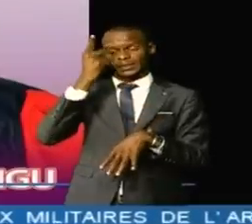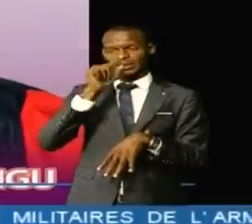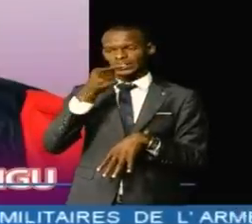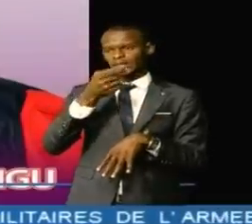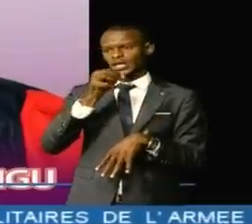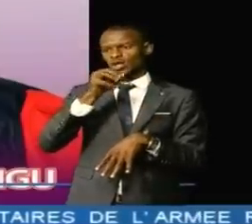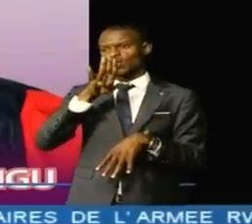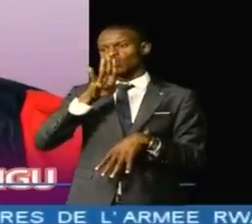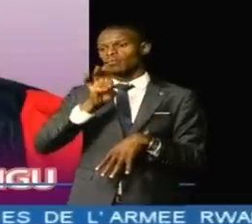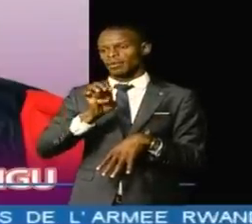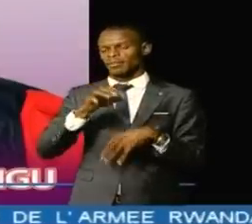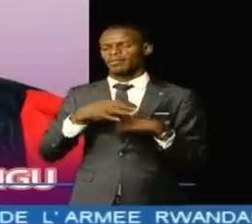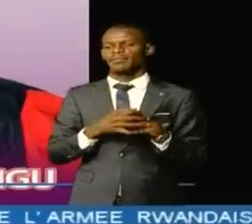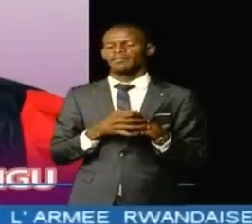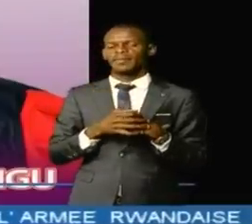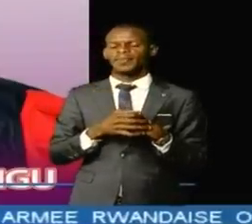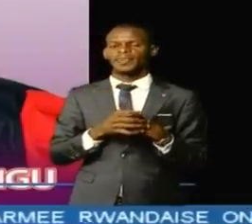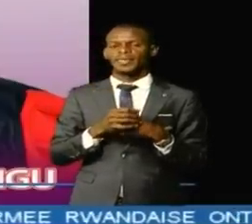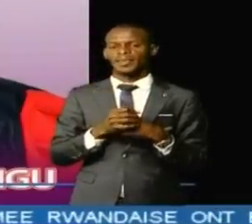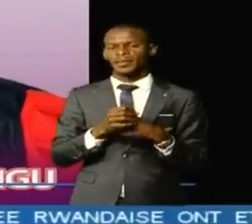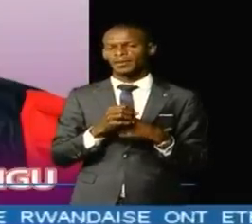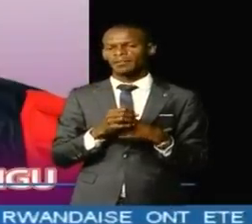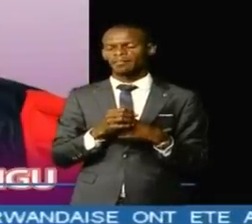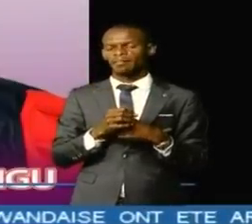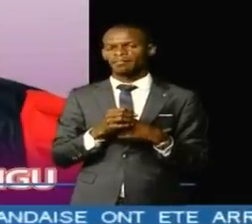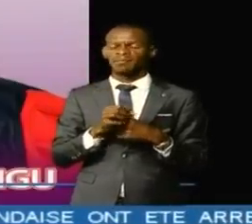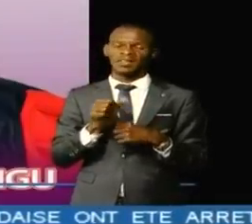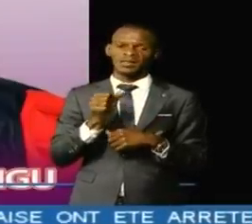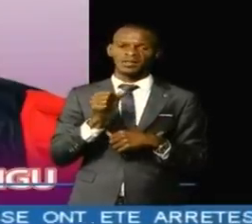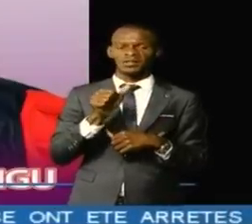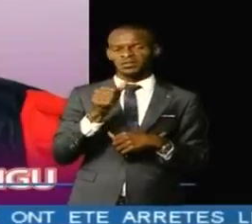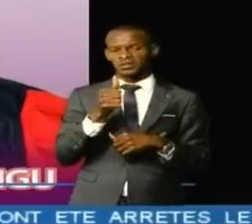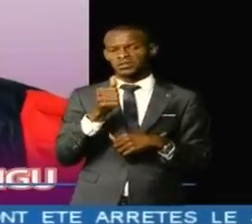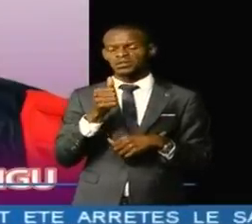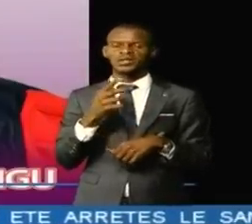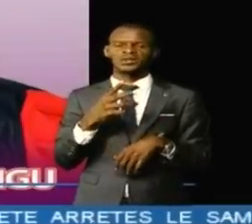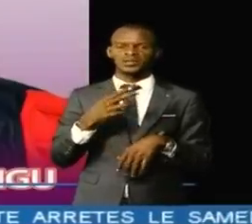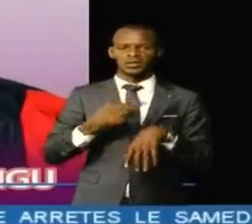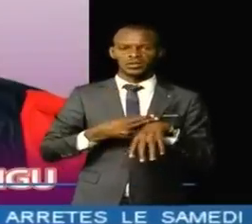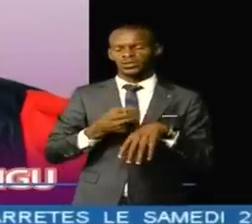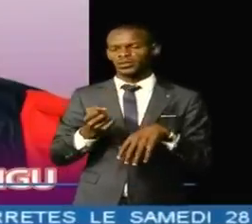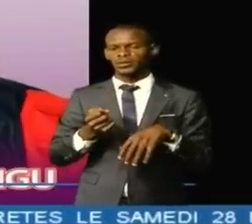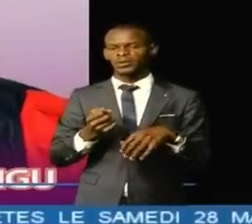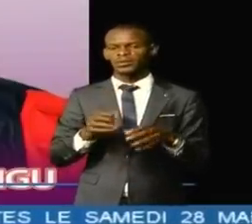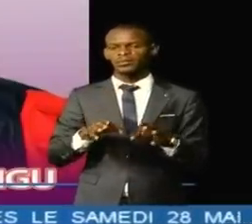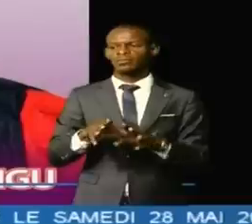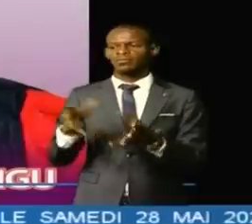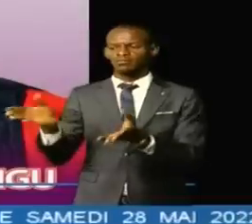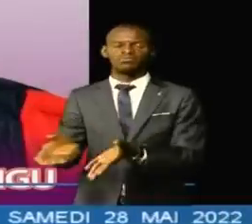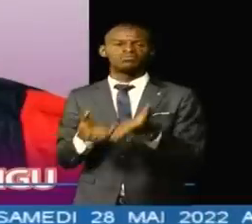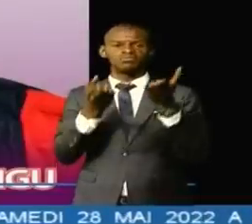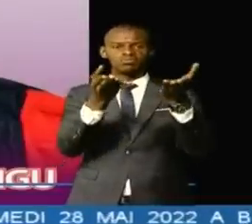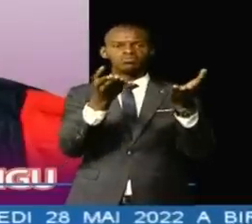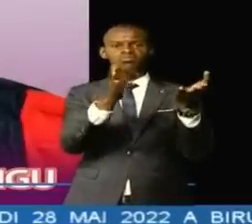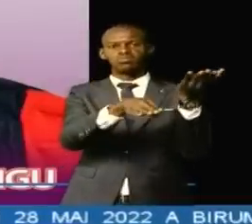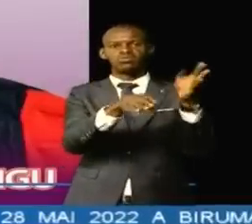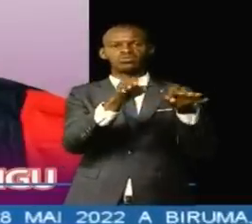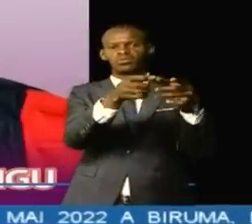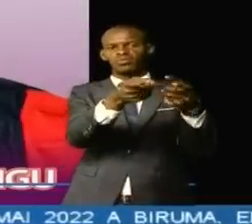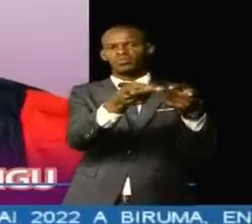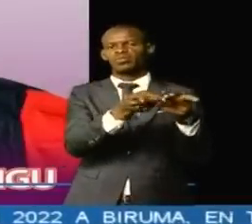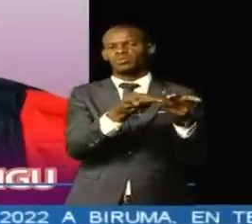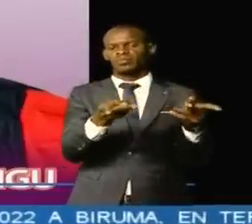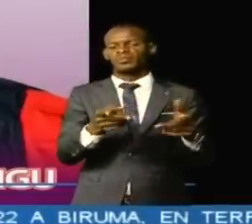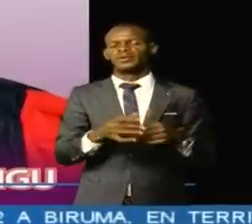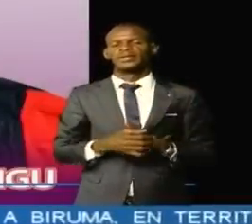12h45, levée de la dépouille mortelle et départ pour l'inhumation à la nécropole entre terre et